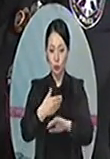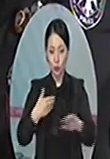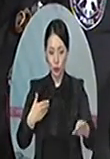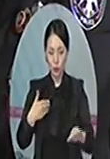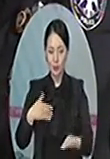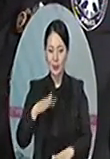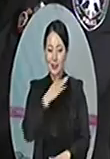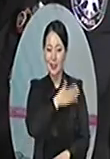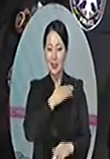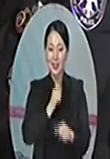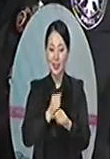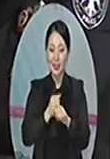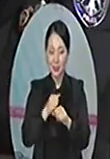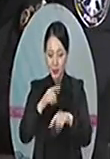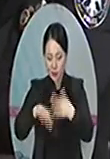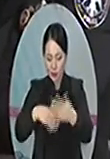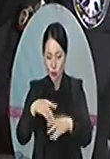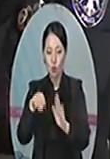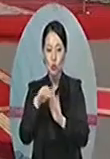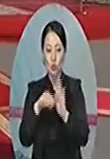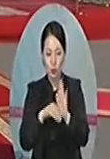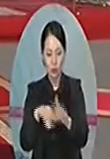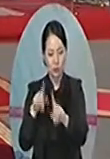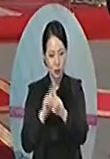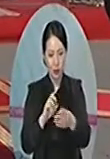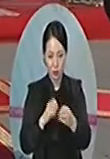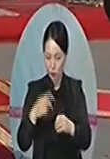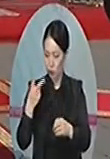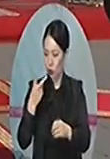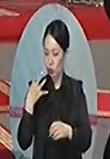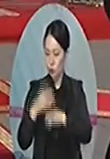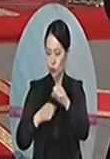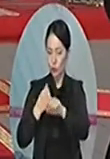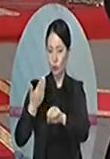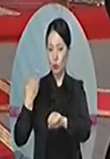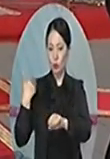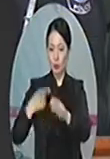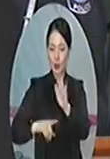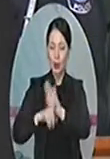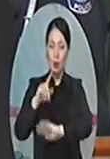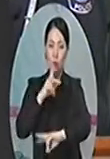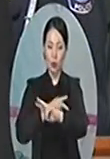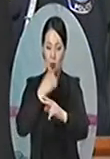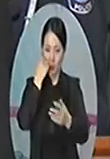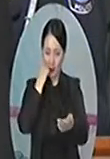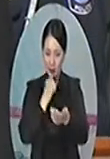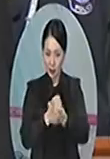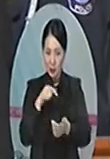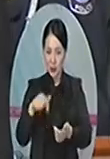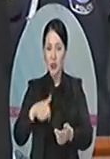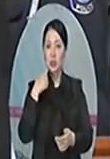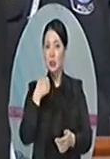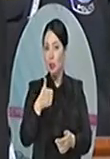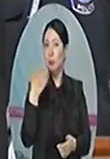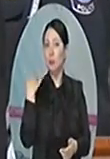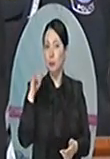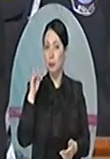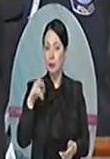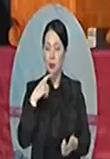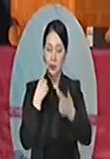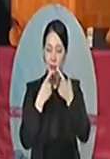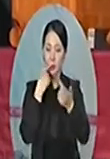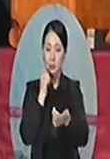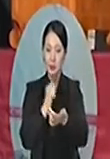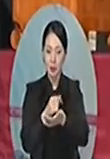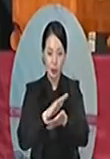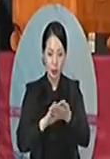журмаар зохицуулж ирсэн. Ингээд 24 жилийн өмнө анхны хууль батлагдсан. За энэ бол сайн хууль байсан гэж дүгндэг. Гэхдээ хоёр дахь удаага шинжлэн батлагдахдаа